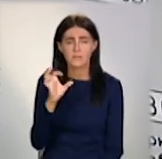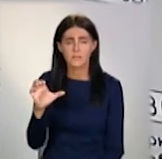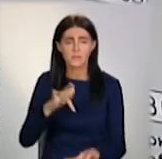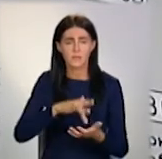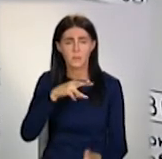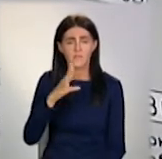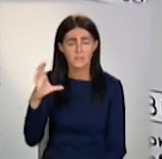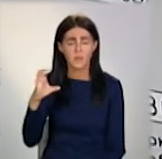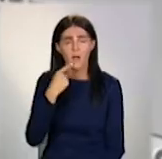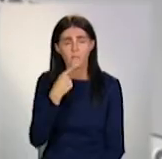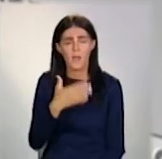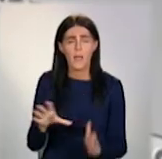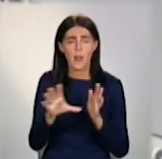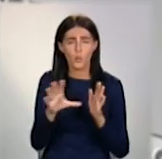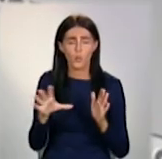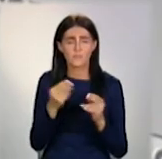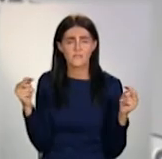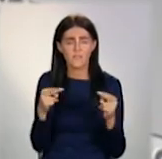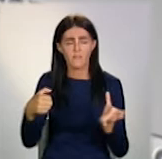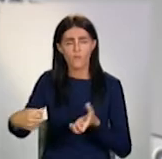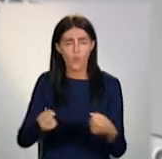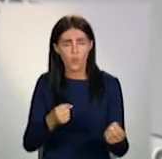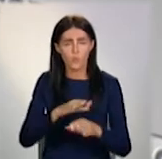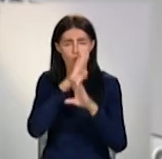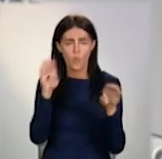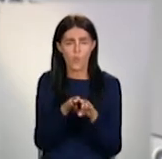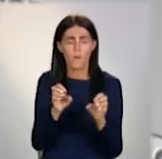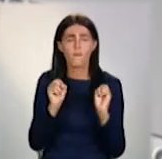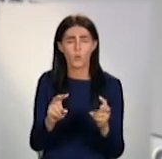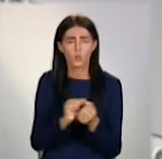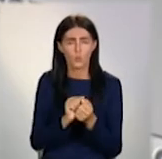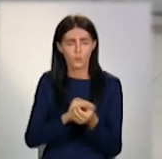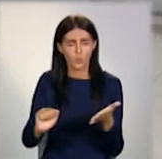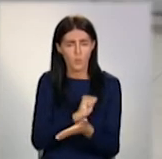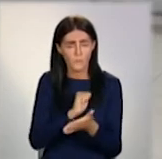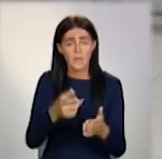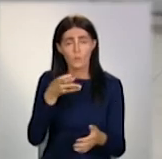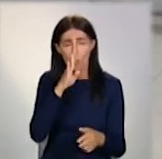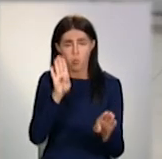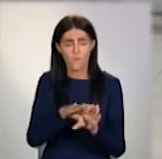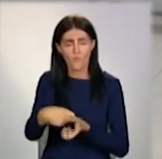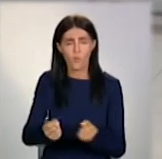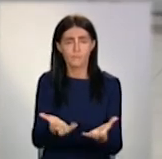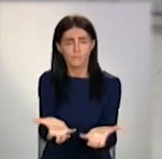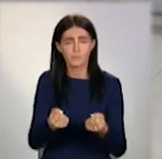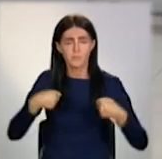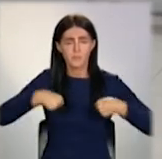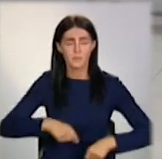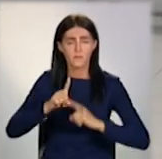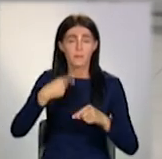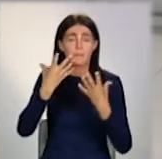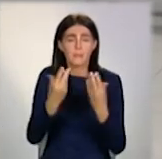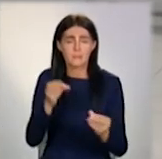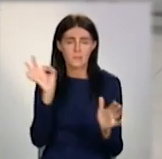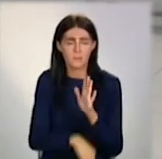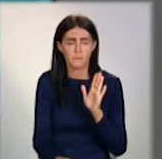МВС наголошують, електронне посвідчення водія діє на рівні з паперовим. Як шофер отримав права, за кілька днів вони